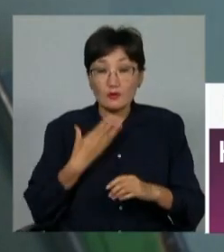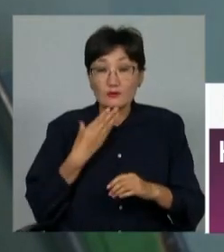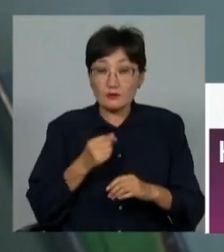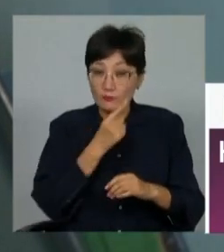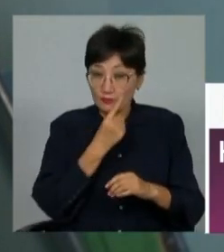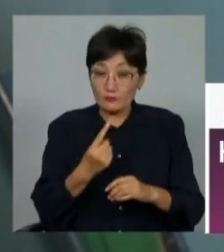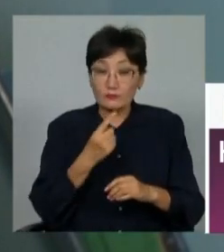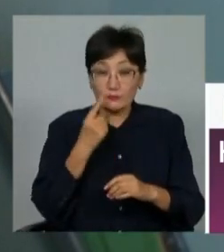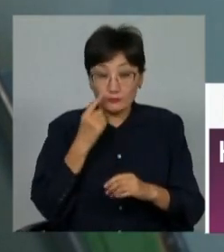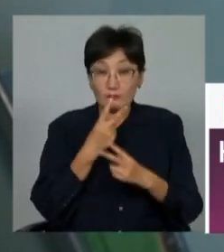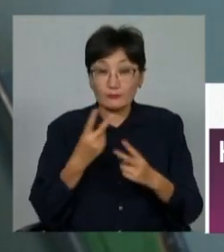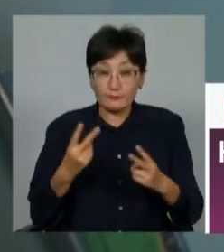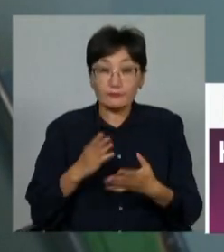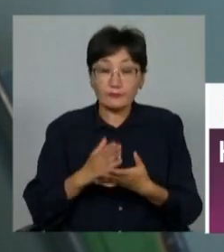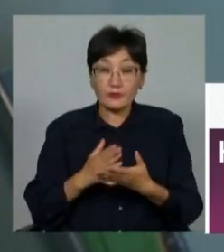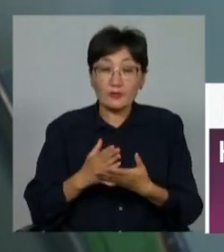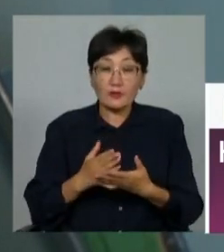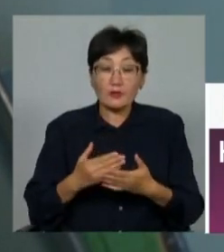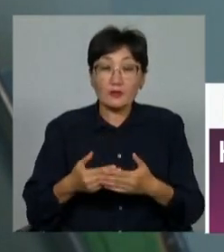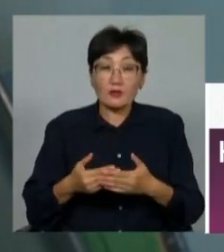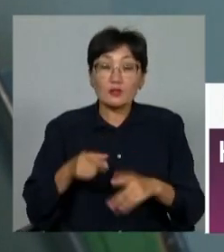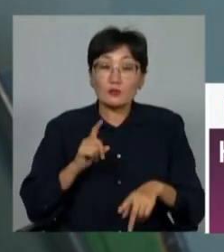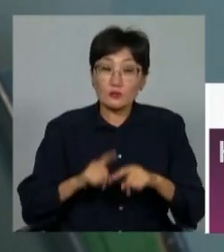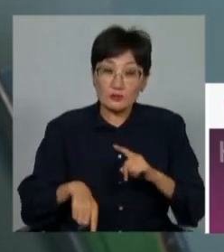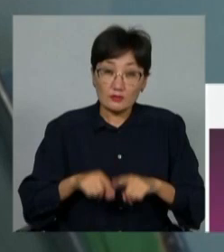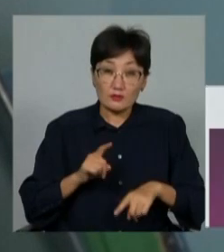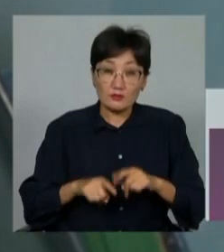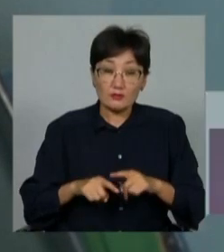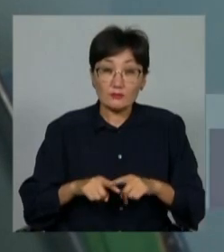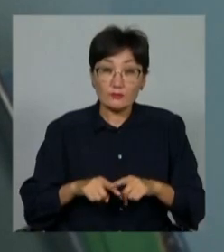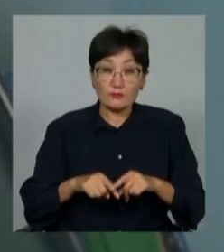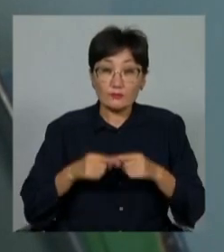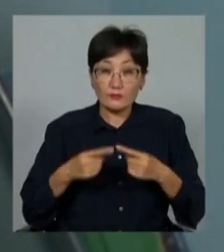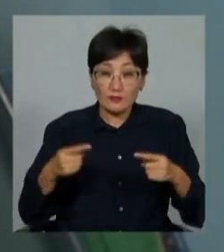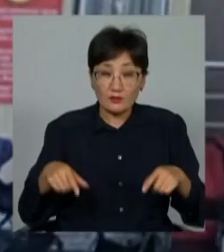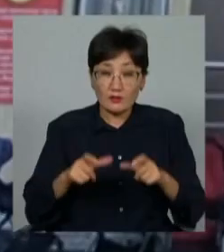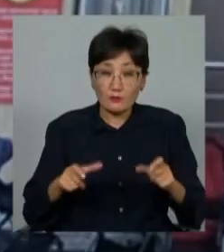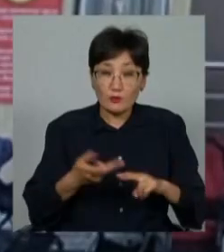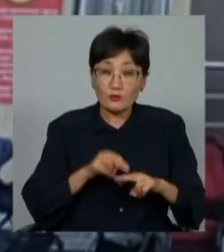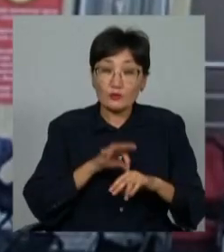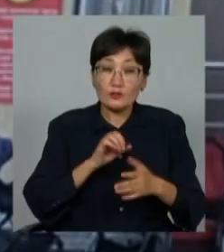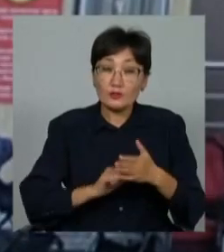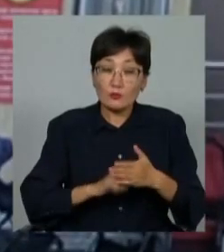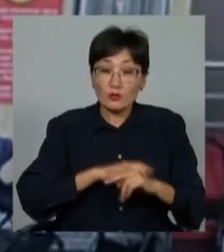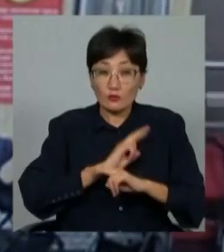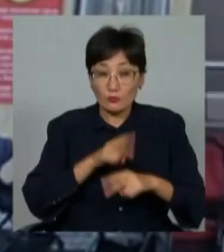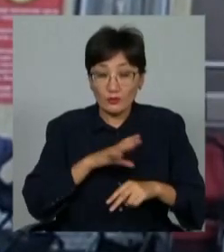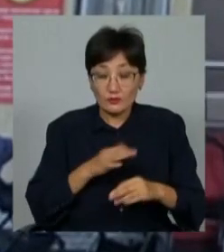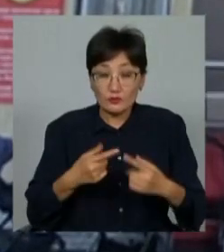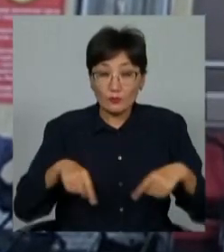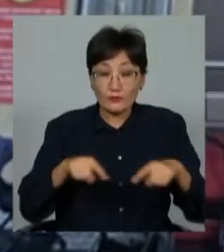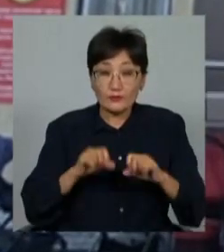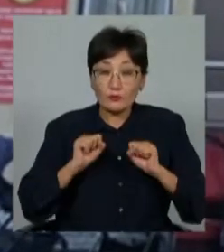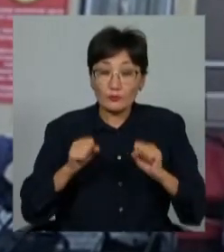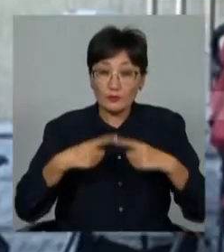көздеріміз көріп атыр. Жақында туысқандар, ағайындар кетіп атыр деген сияқты. Қазір қаланың медициналық ұйымдарында, спорт